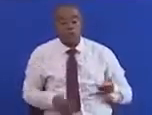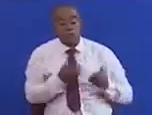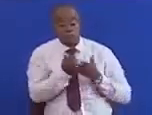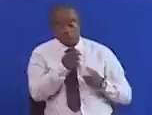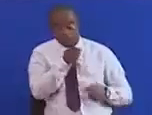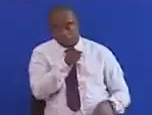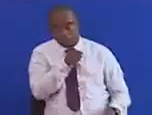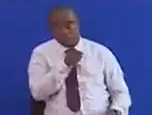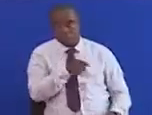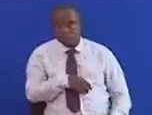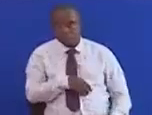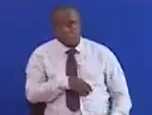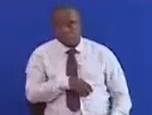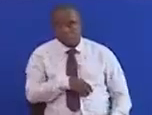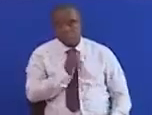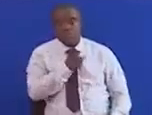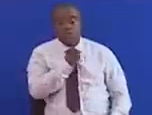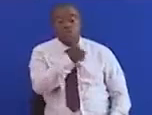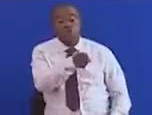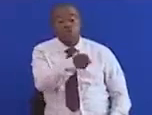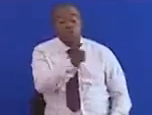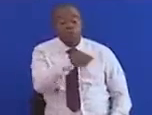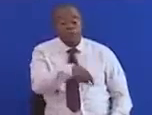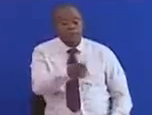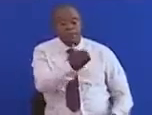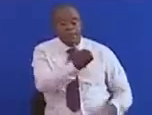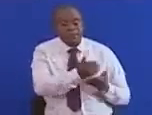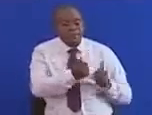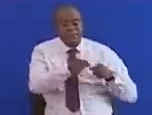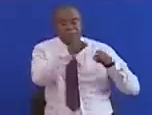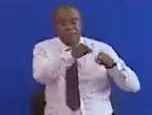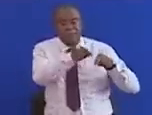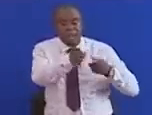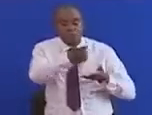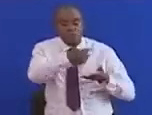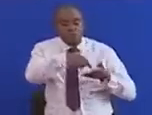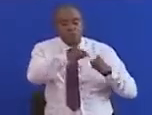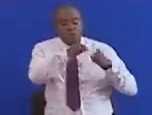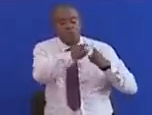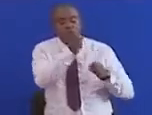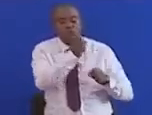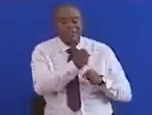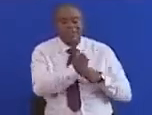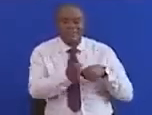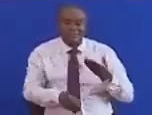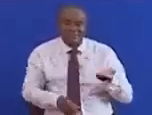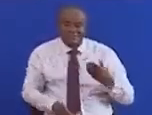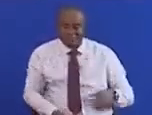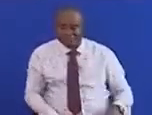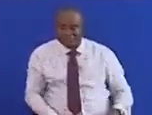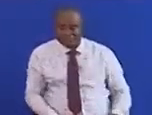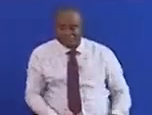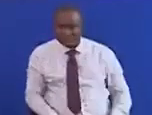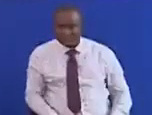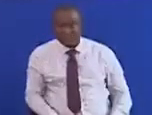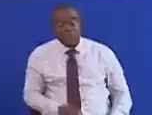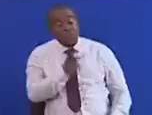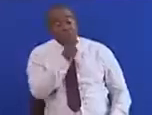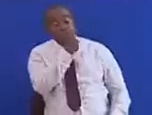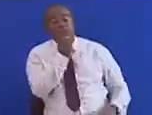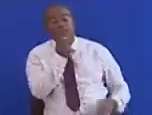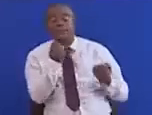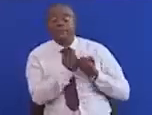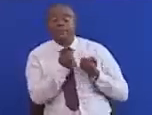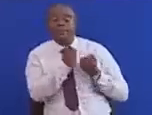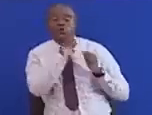sababu yeye yuko pale kwenye sehemu ama kwenye kituo cha kazi. Kwa nyinyi